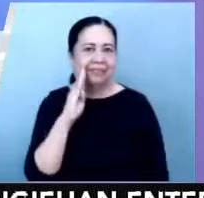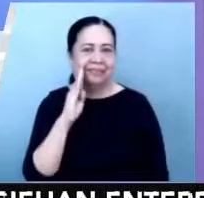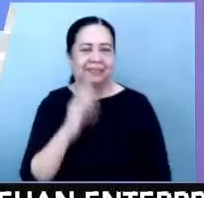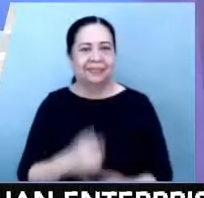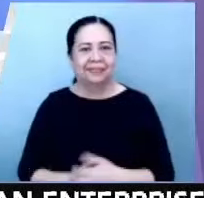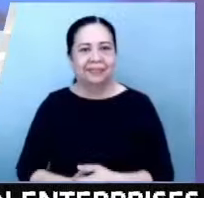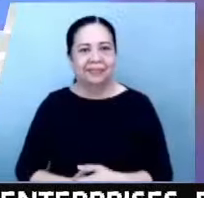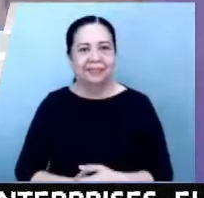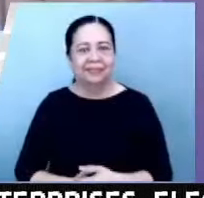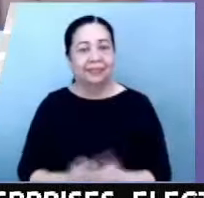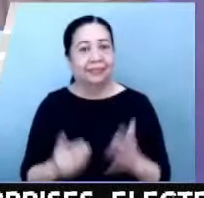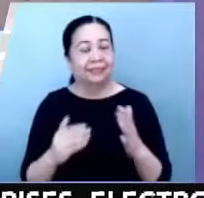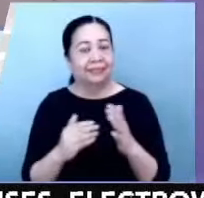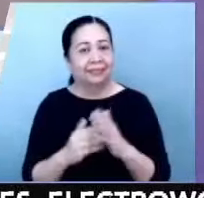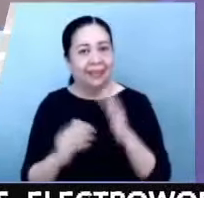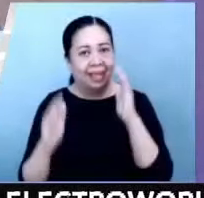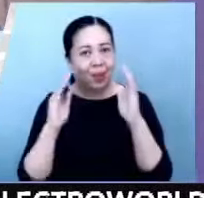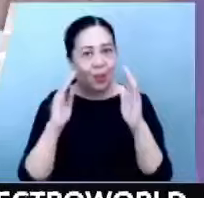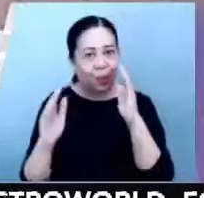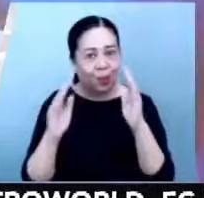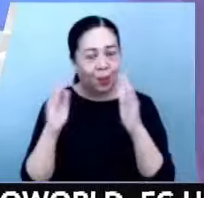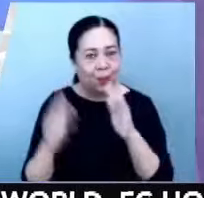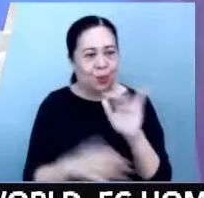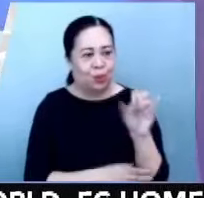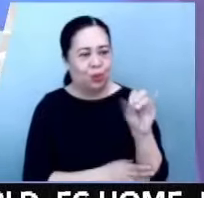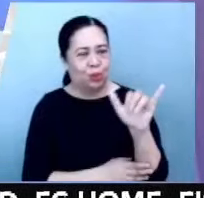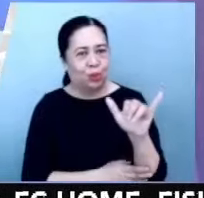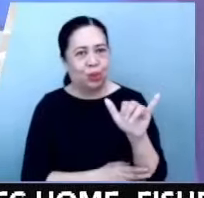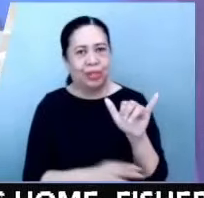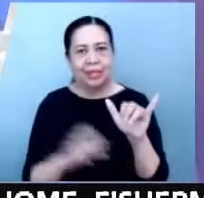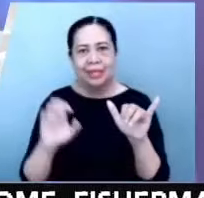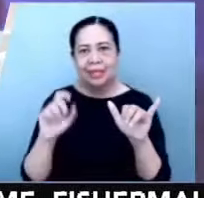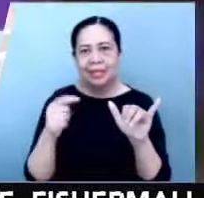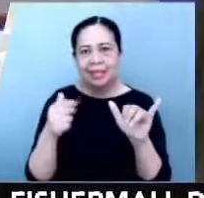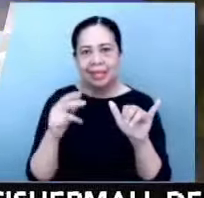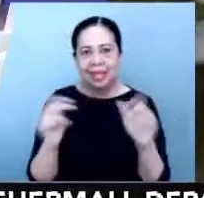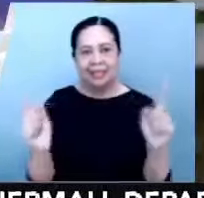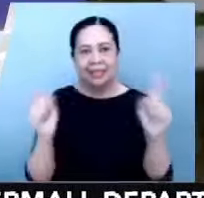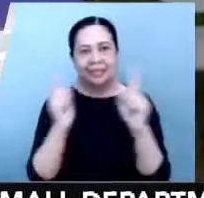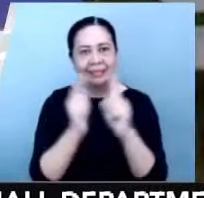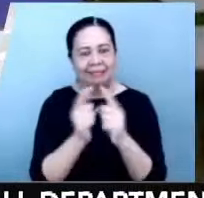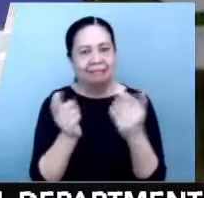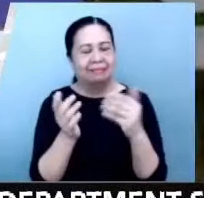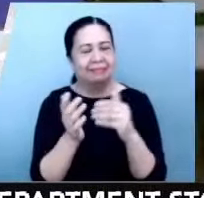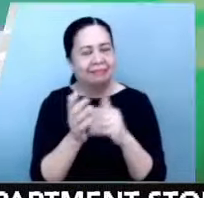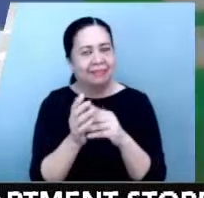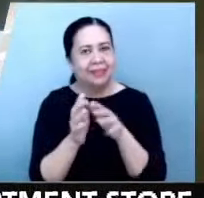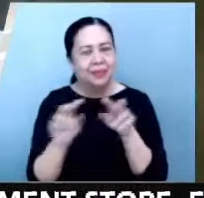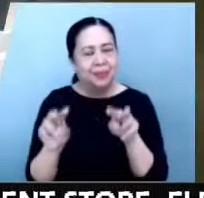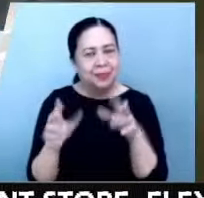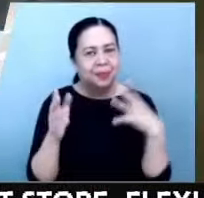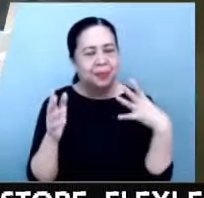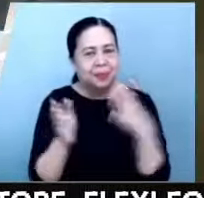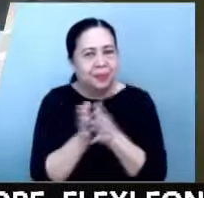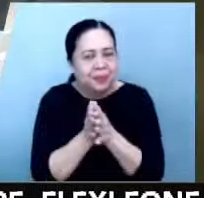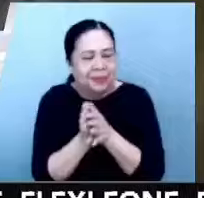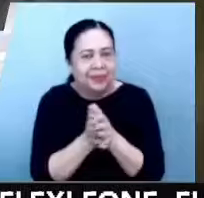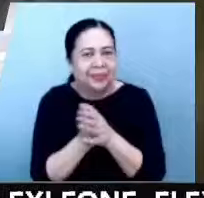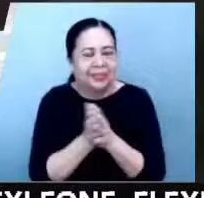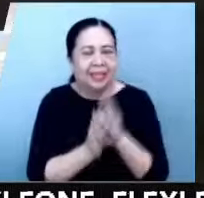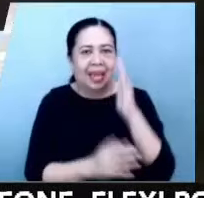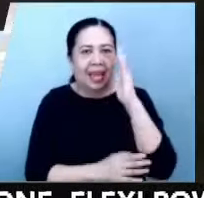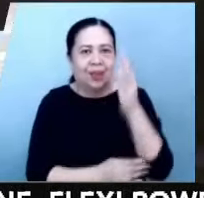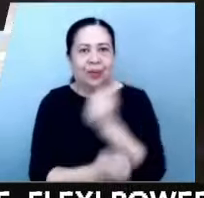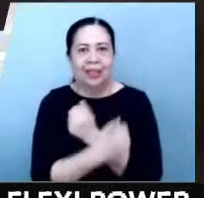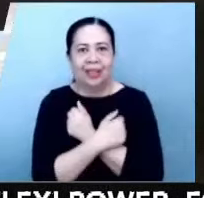Muling mag-hello sina Joy at Ethan sa most awaited movie sequel, ang Hello Love Again. Ito ang continuation